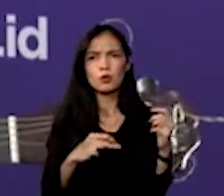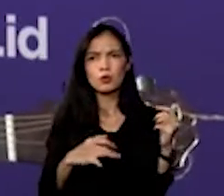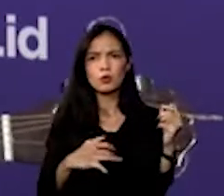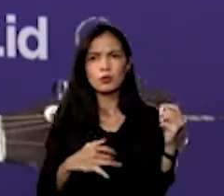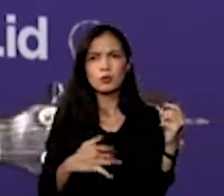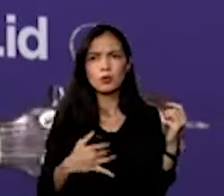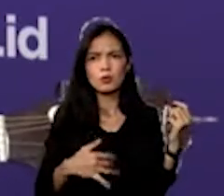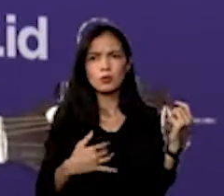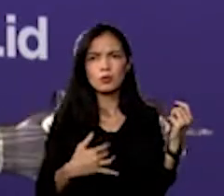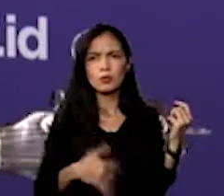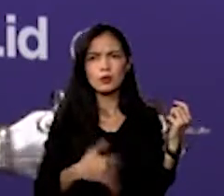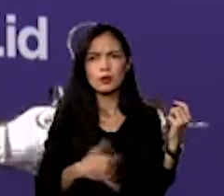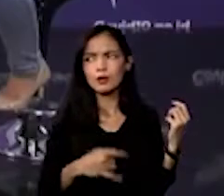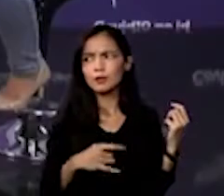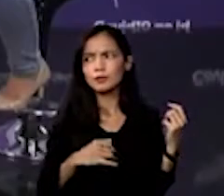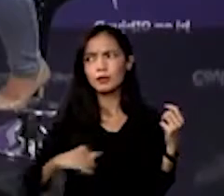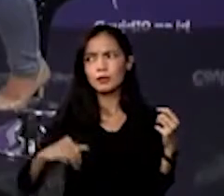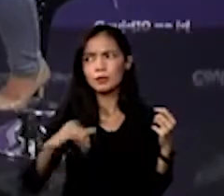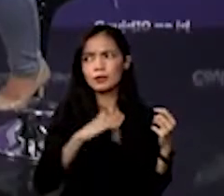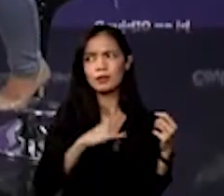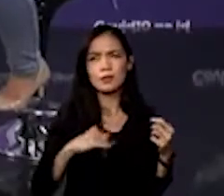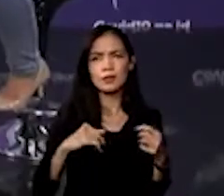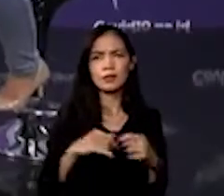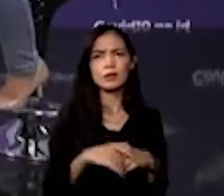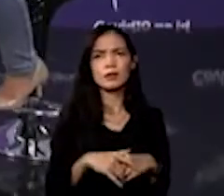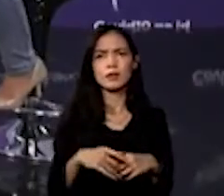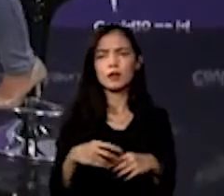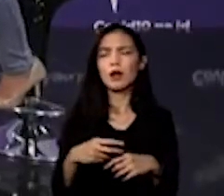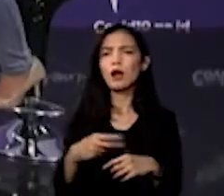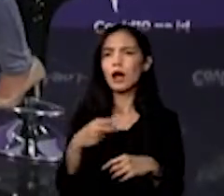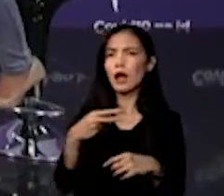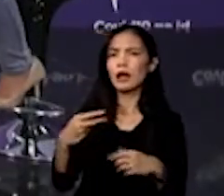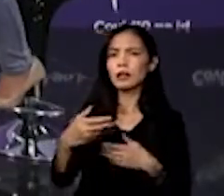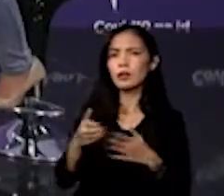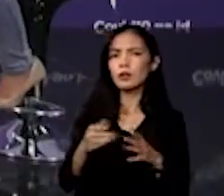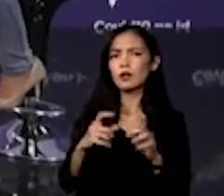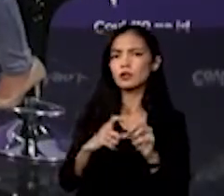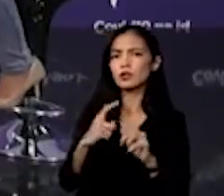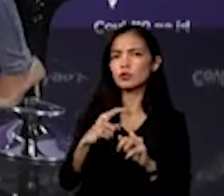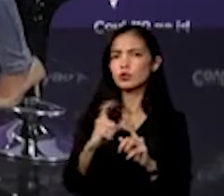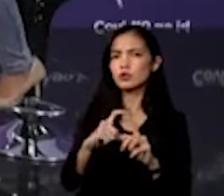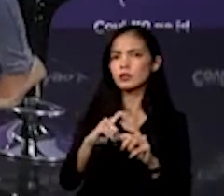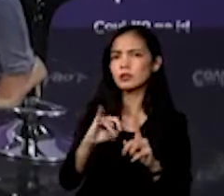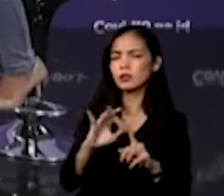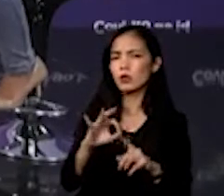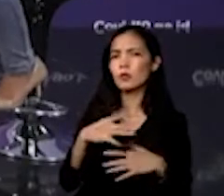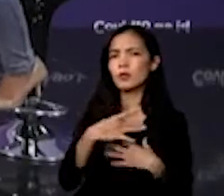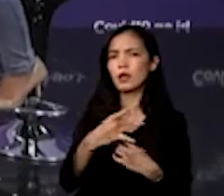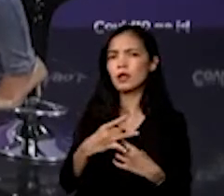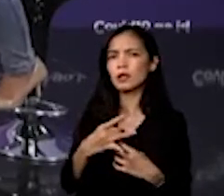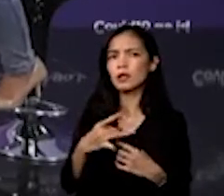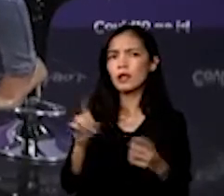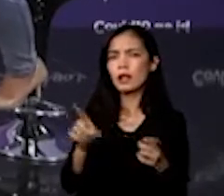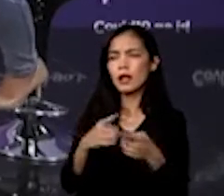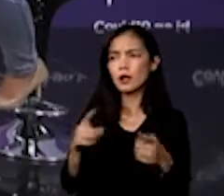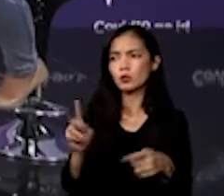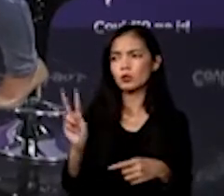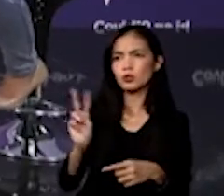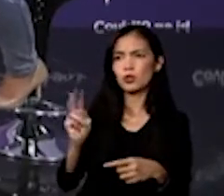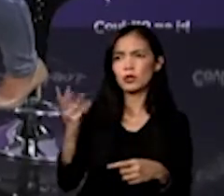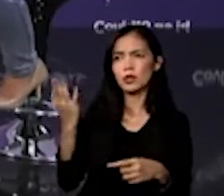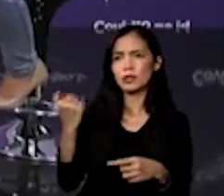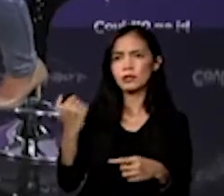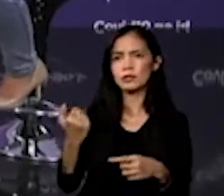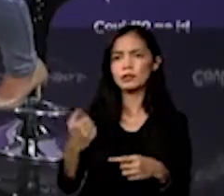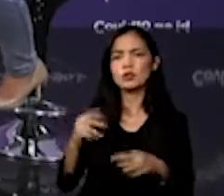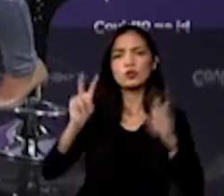musik Oke jadi lebih banyak kegiatan di dalam studio ya dan ini tadi menarik soal lagu yang kalian berdua nyanyikan gitu kan